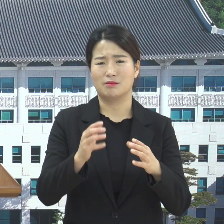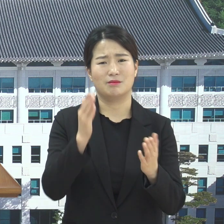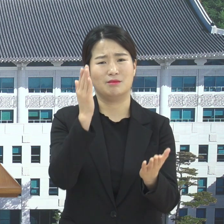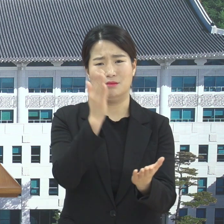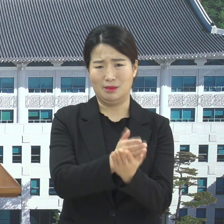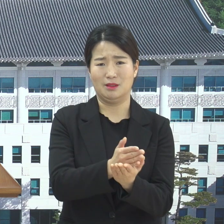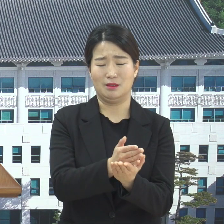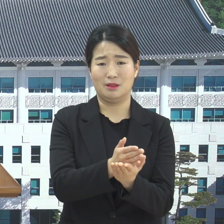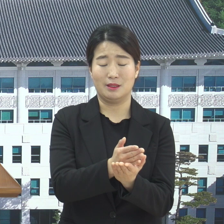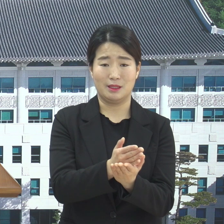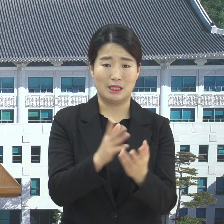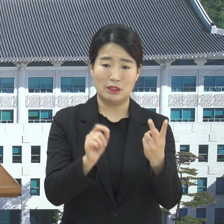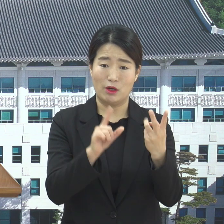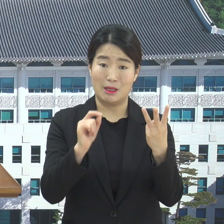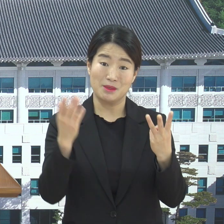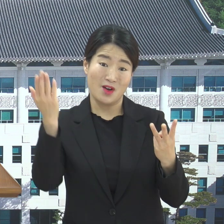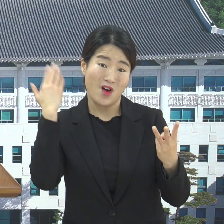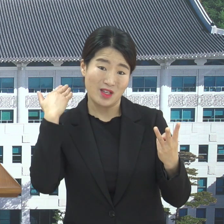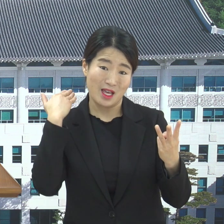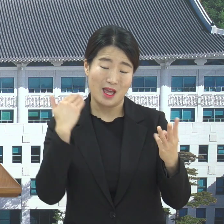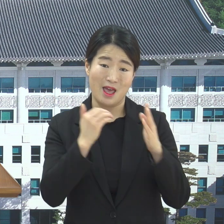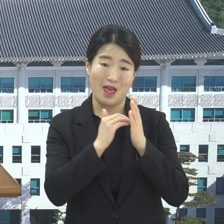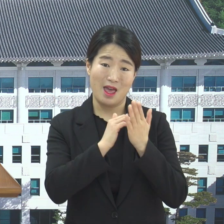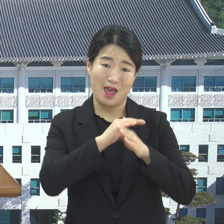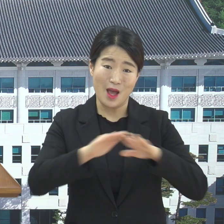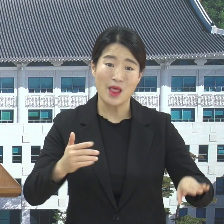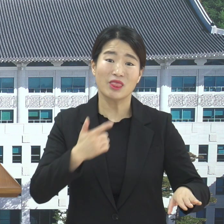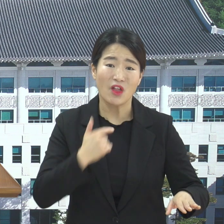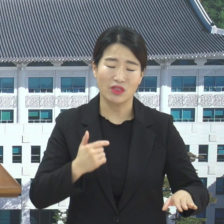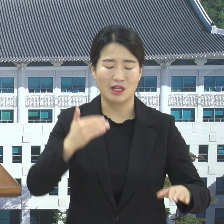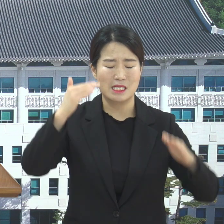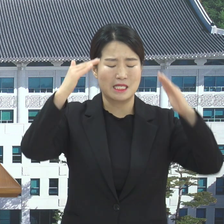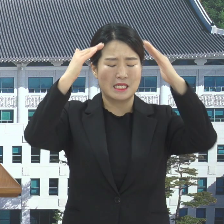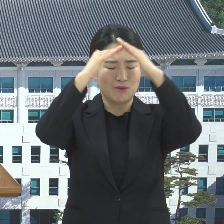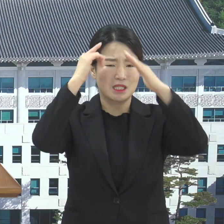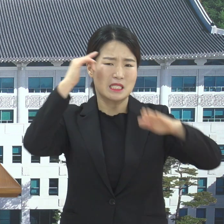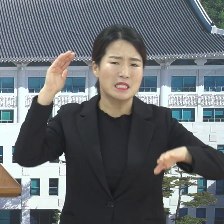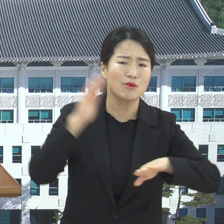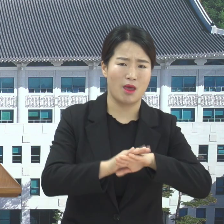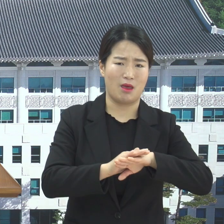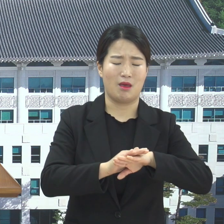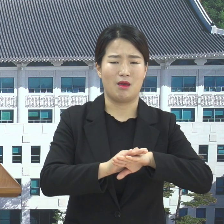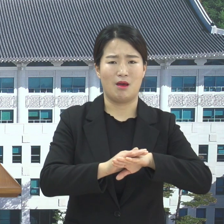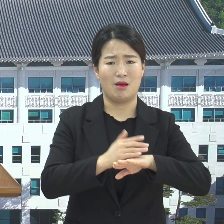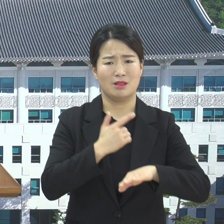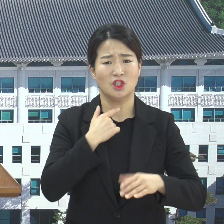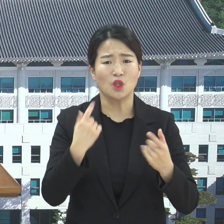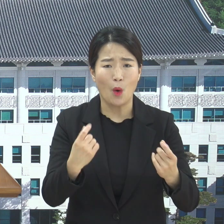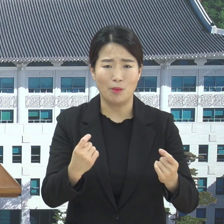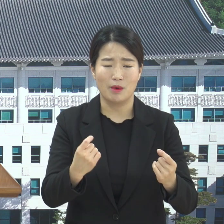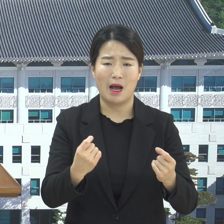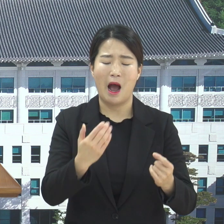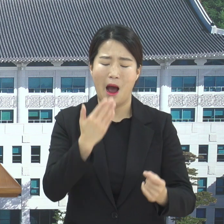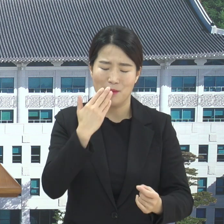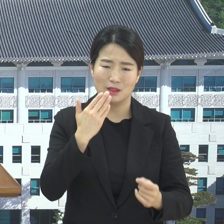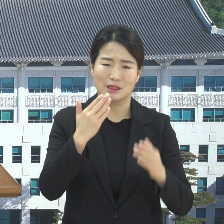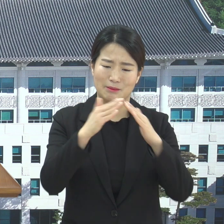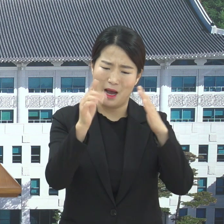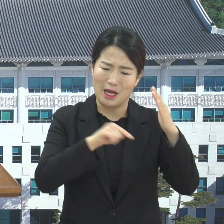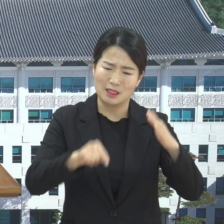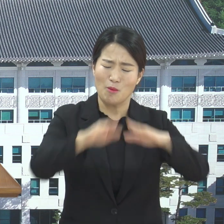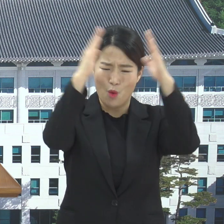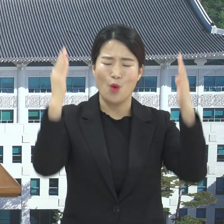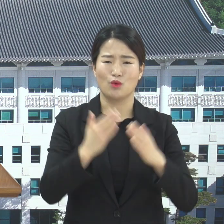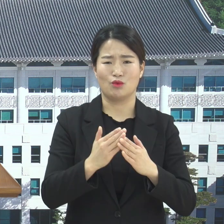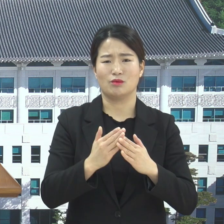2-3월의 대유행을 극복해냈던 칩거의 지혜를 발휘해 가능한 모든 것을 집에서 해결해